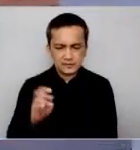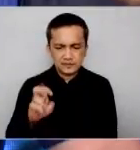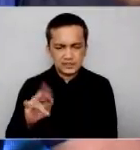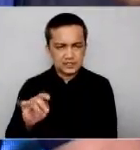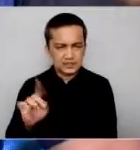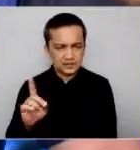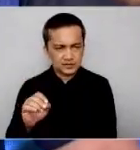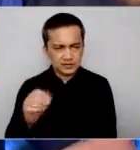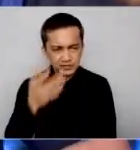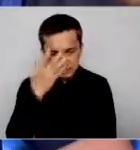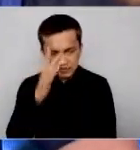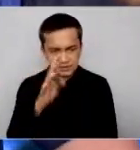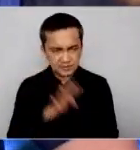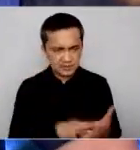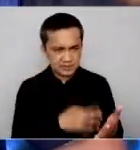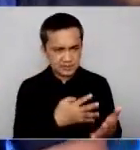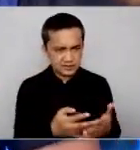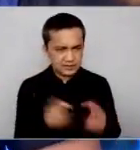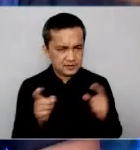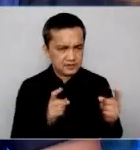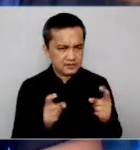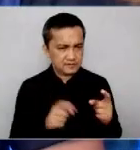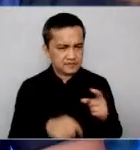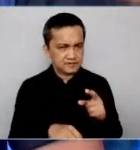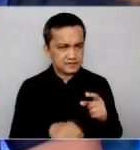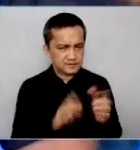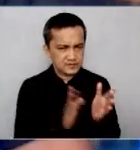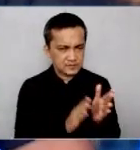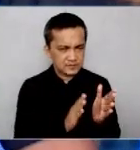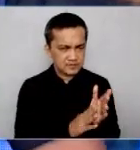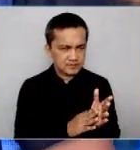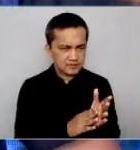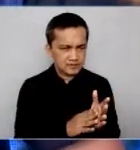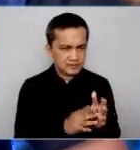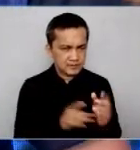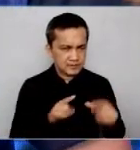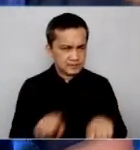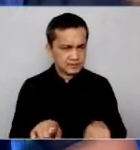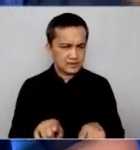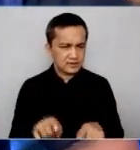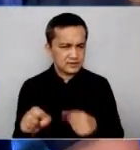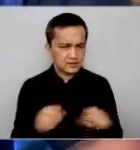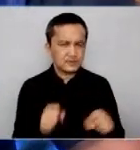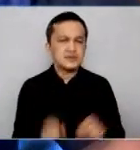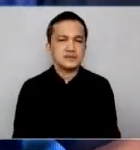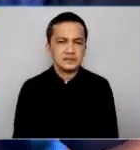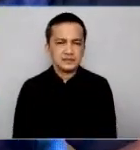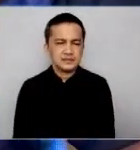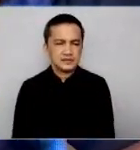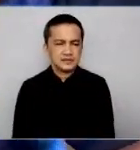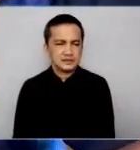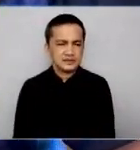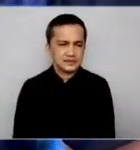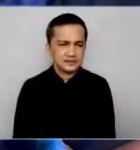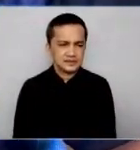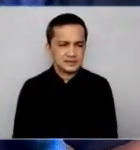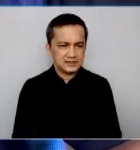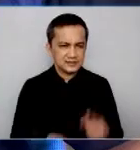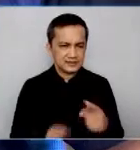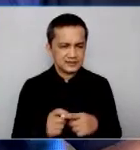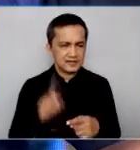Tapos, namamanage niya yung school niya, napapagsabay niya sa sports niya. Actually, ano siya eh. Top 1 din sa school.